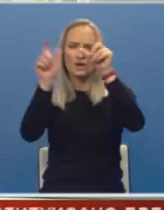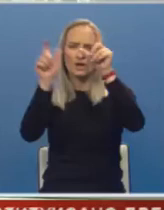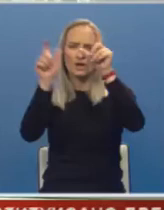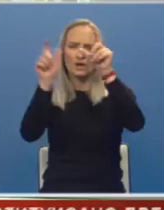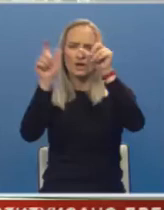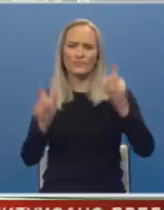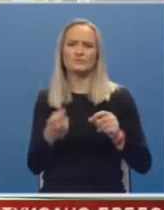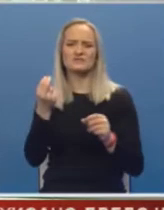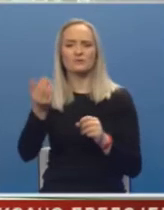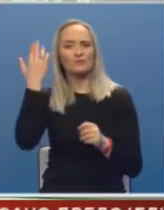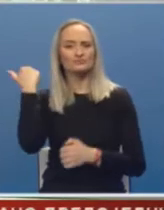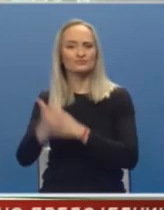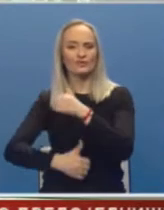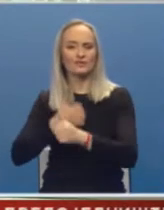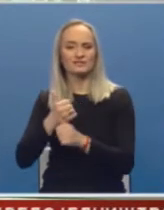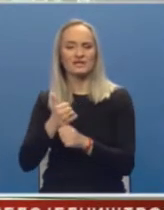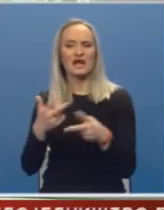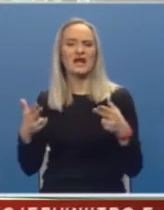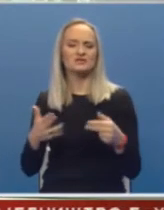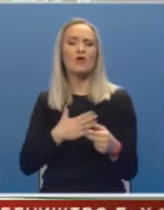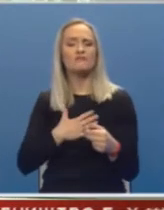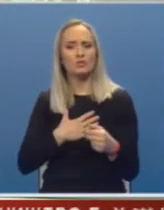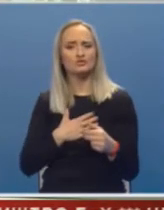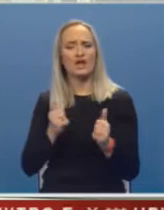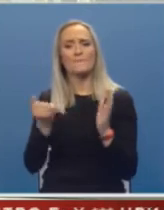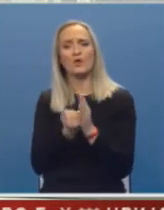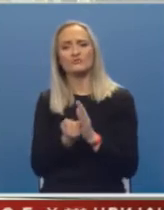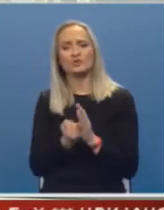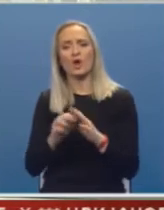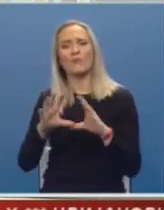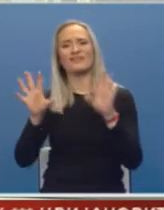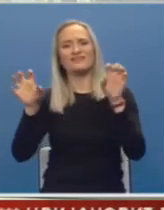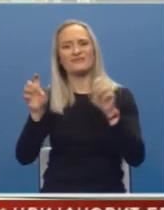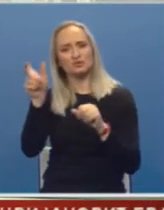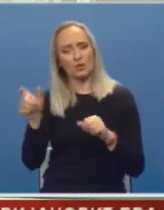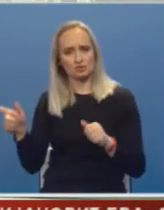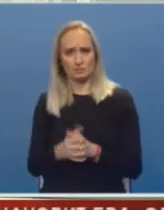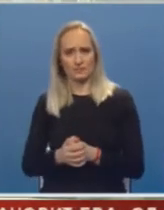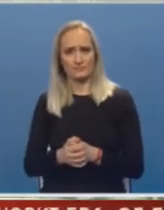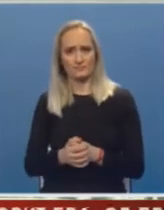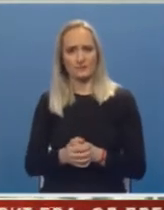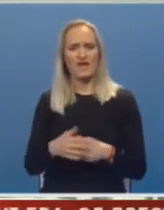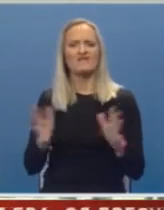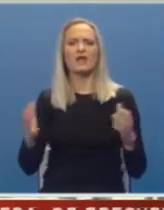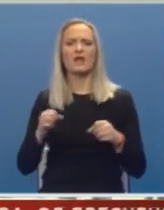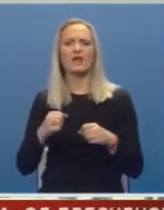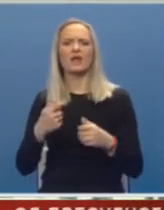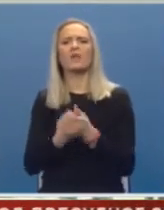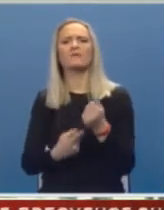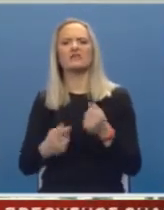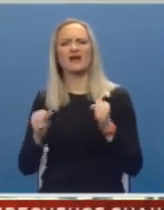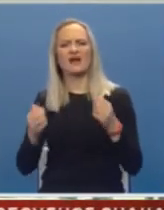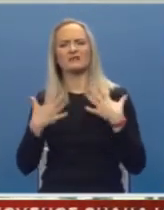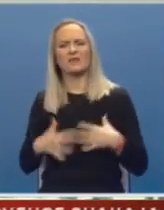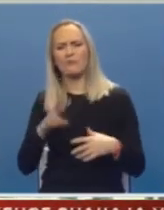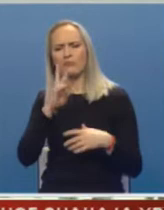U Republici Srpskoj prošle godine karcinom pluća je potvrđen kod oko 900 osoba. Nagli gubitak tjelesne težine,